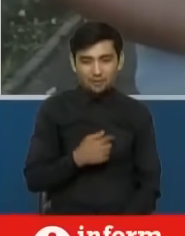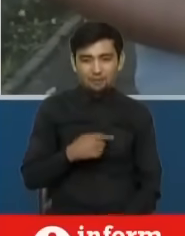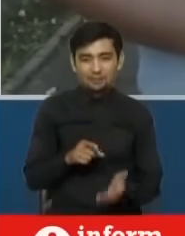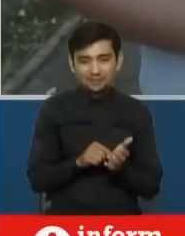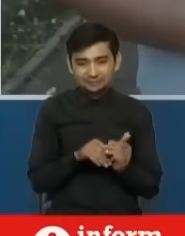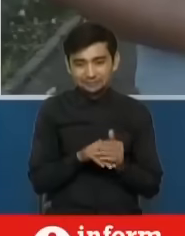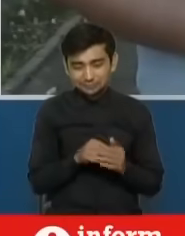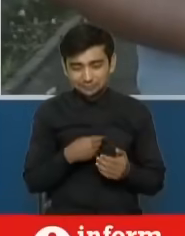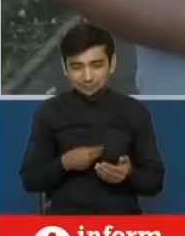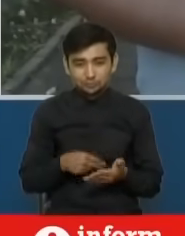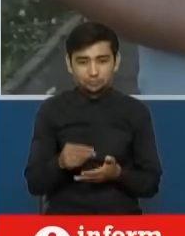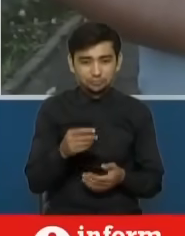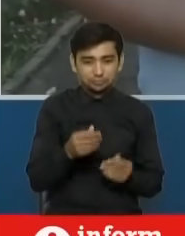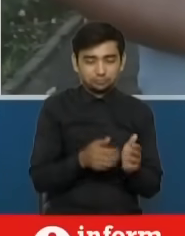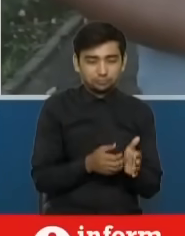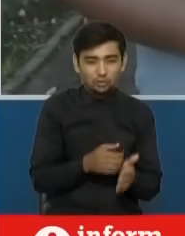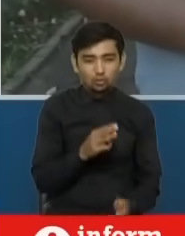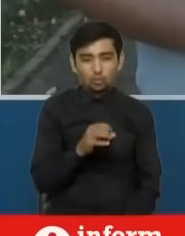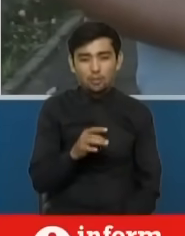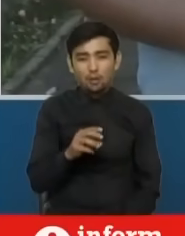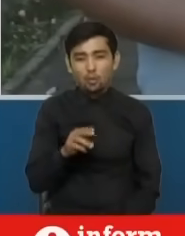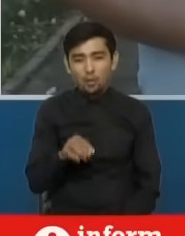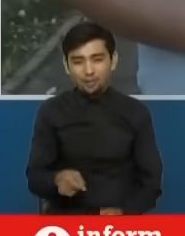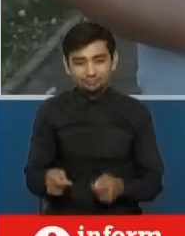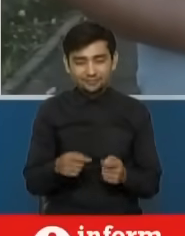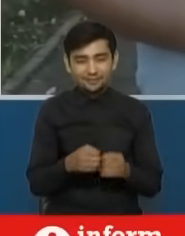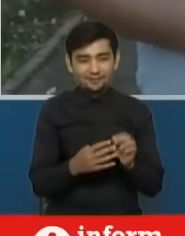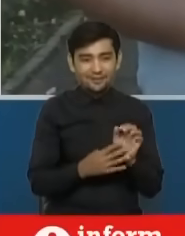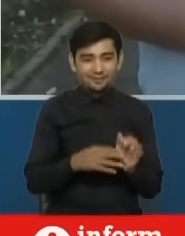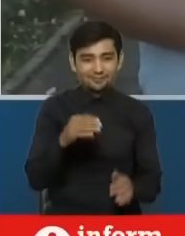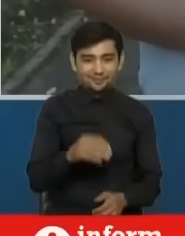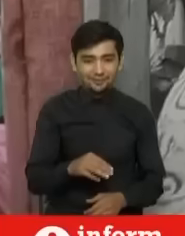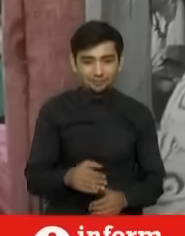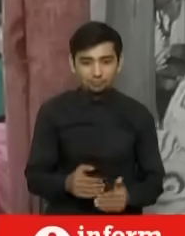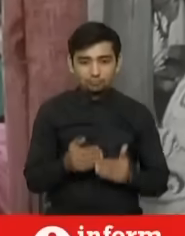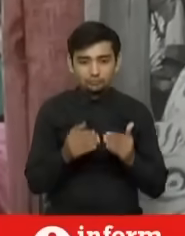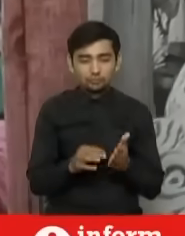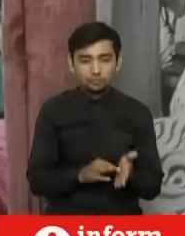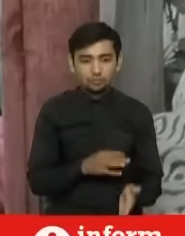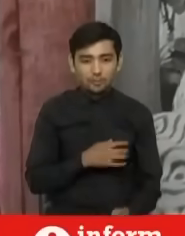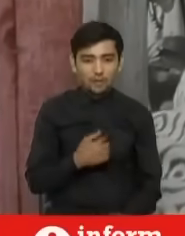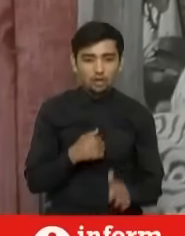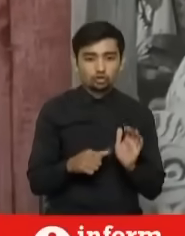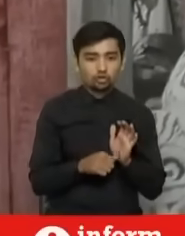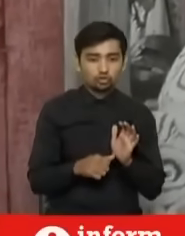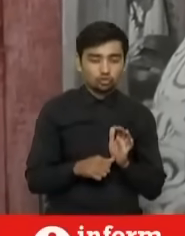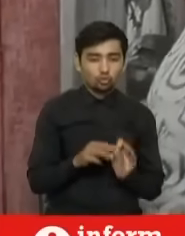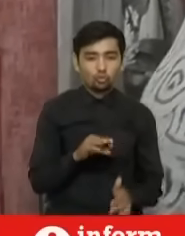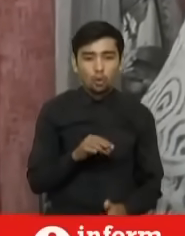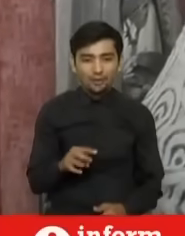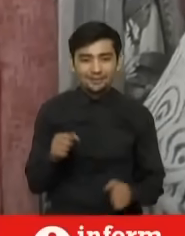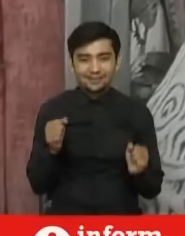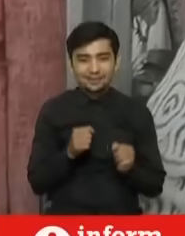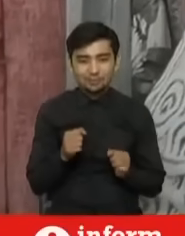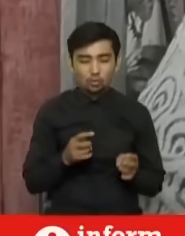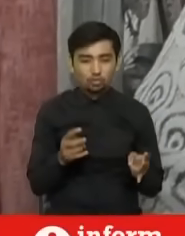дейді. Себебі Шұбаркөлден келетін қарауытының бағасы 19 мың теңгеге бірақ өскен. Мне нужно 6 тонн на зиму. Мен